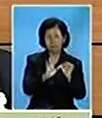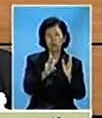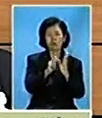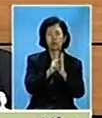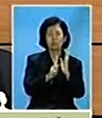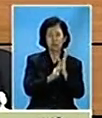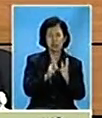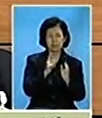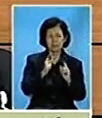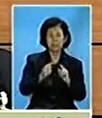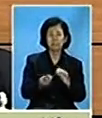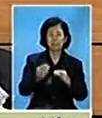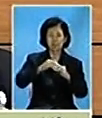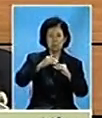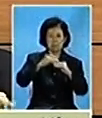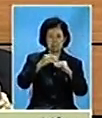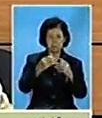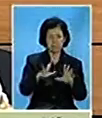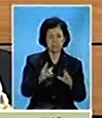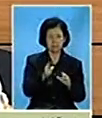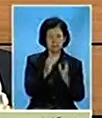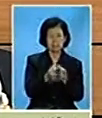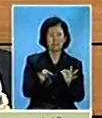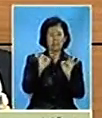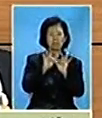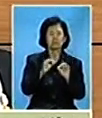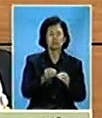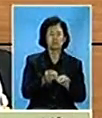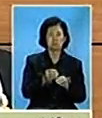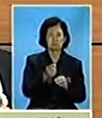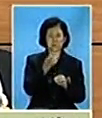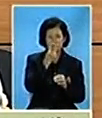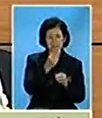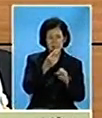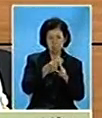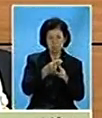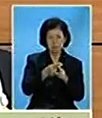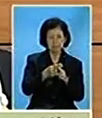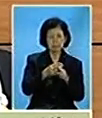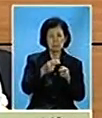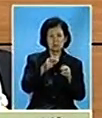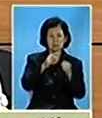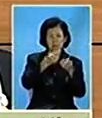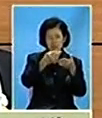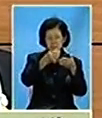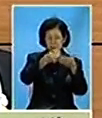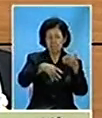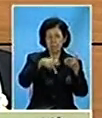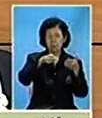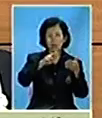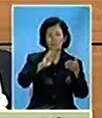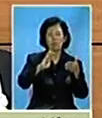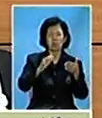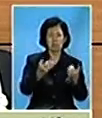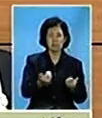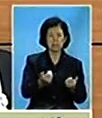วที่มีการเพิ่มขึ้นอย่างมีนัยยะสำคัญเนี่ยนะจึงเห็นควรว่าชื่อร่างพิจารณาเนี่ยควรจะเขียนว่าวิชาชีพการแพทย์แผนไทยและ